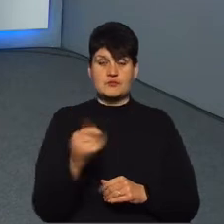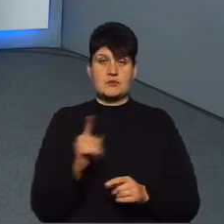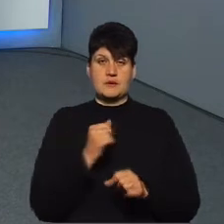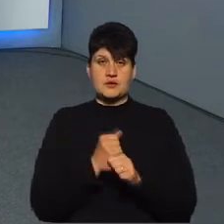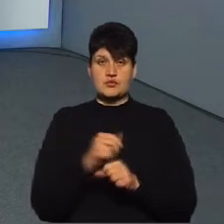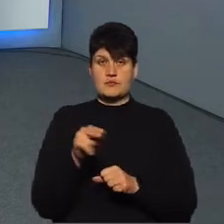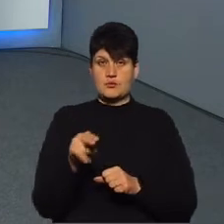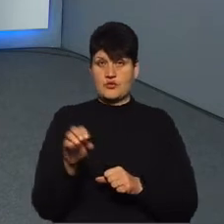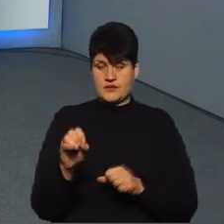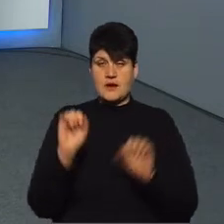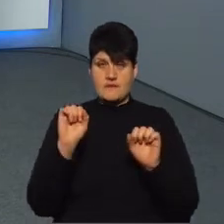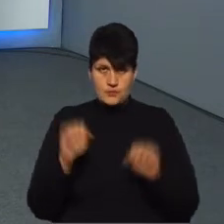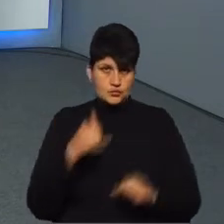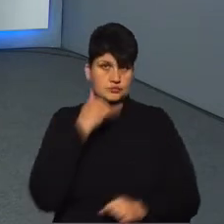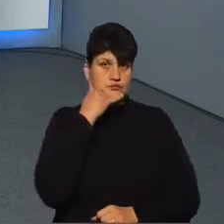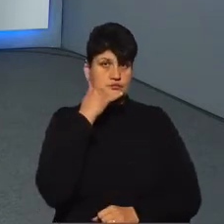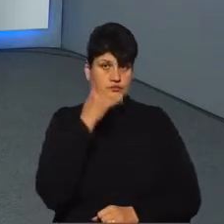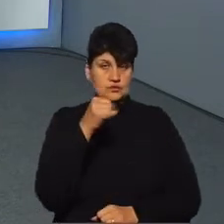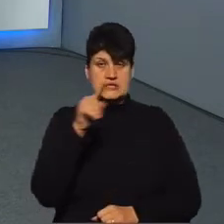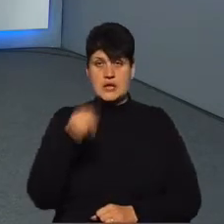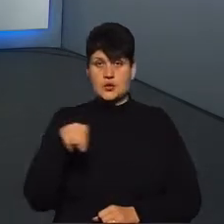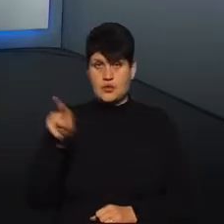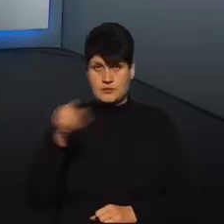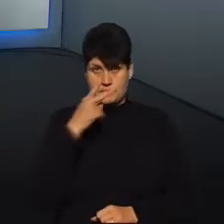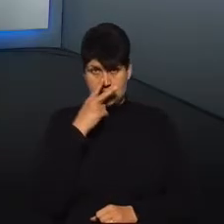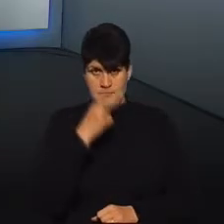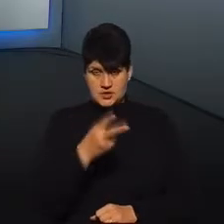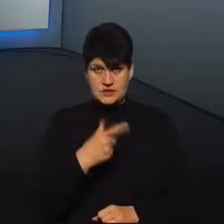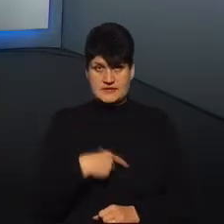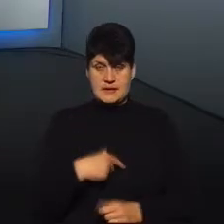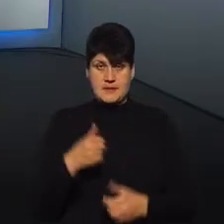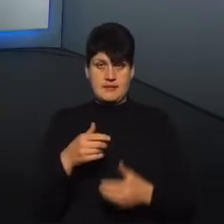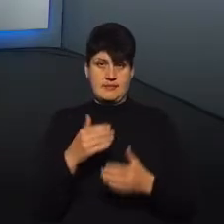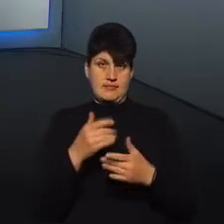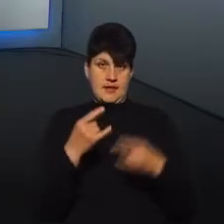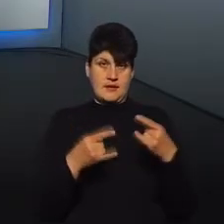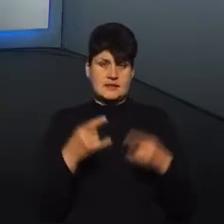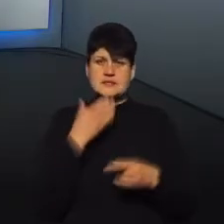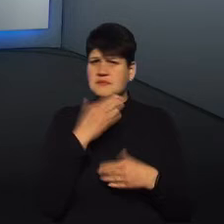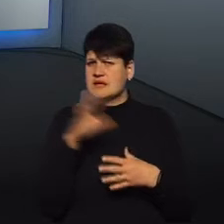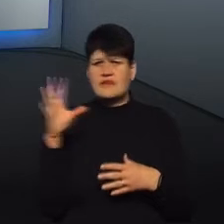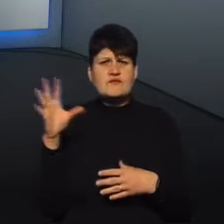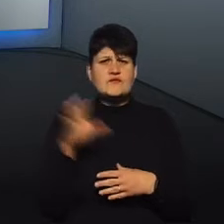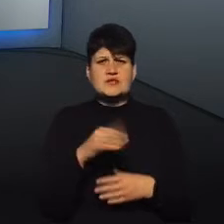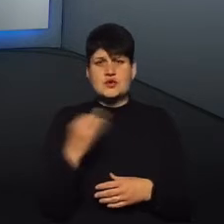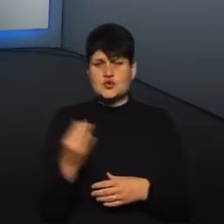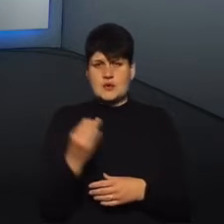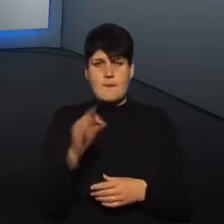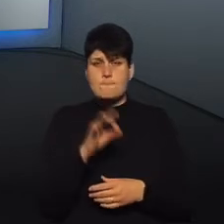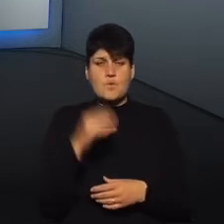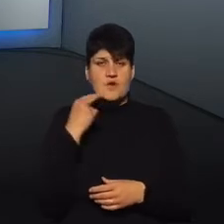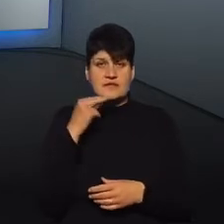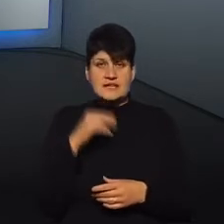можете зателефонувати за номером, який бачите в себе на екрані, та запитати все, що вас цікавить про ефективність ліків в нашому